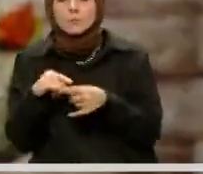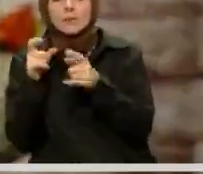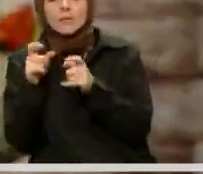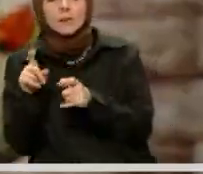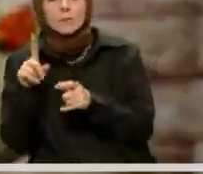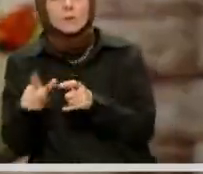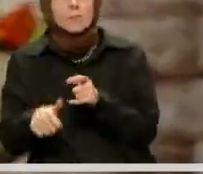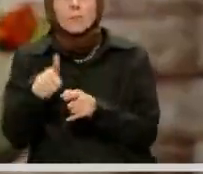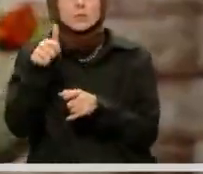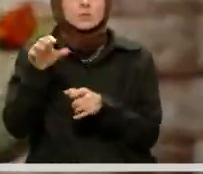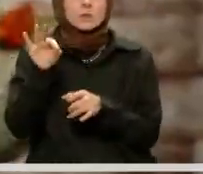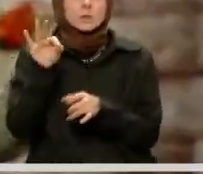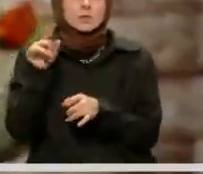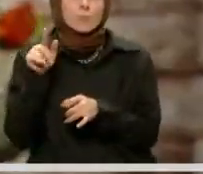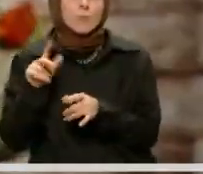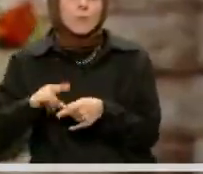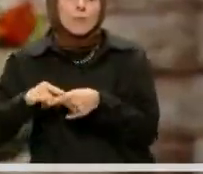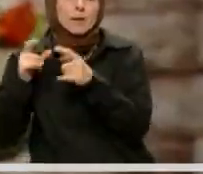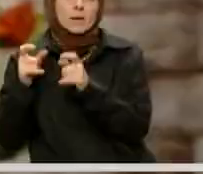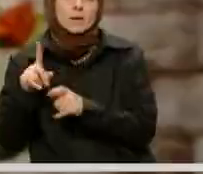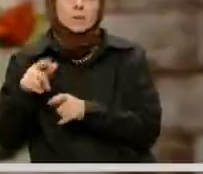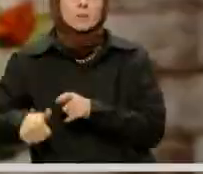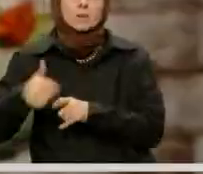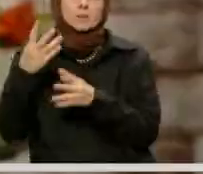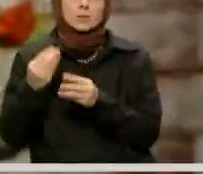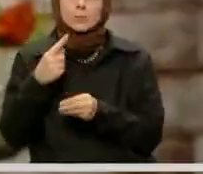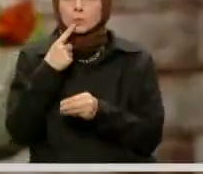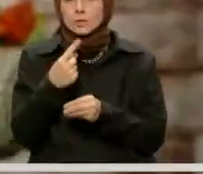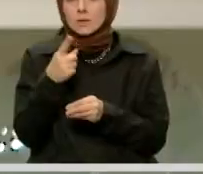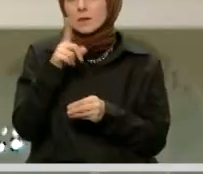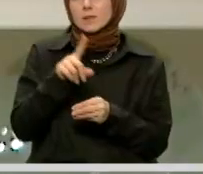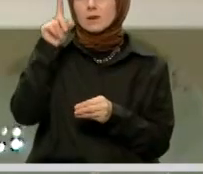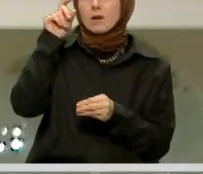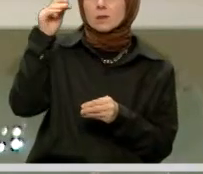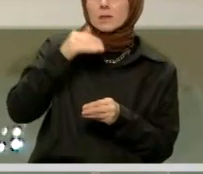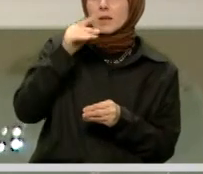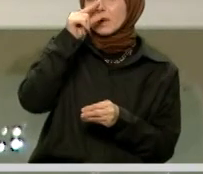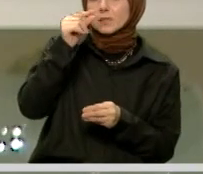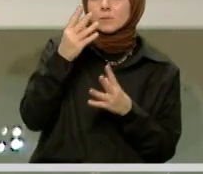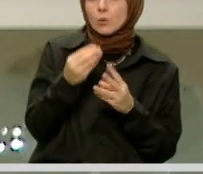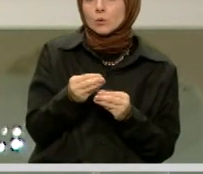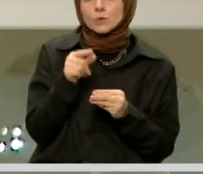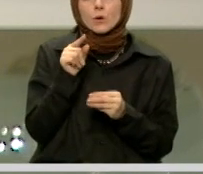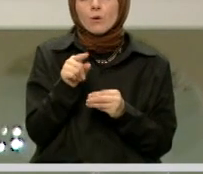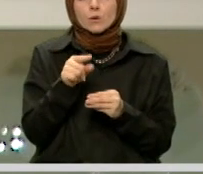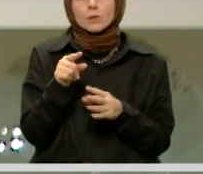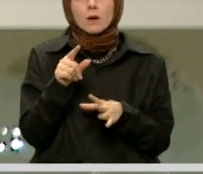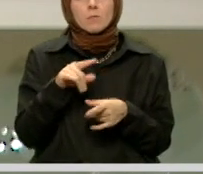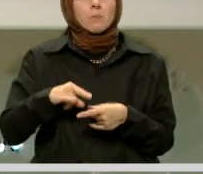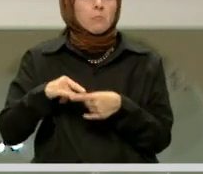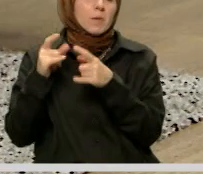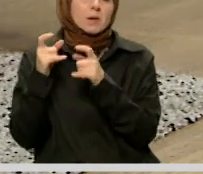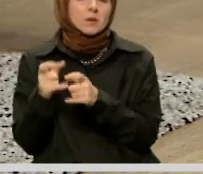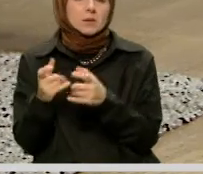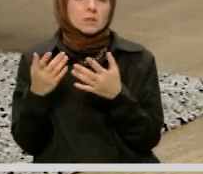bu Mekke'nin bir lideri olsun deseler, ilk akla gelen kimler olurdu? İşte orada o Mekke'nin ileri gelen